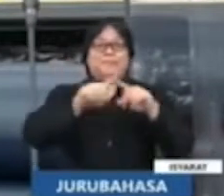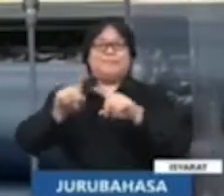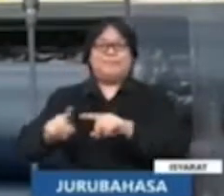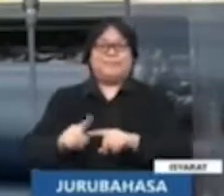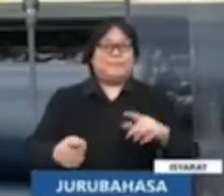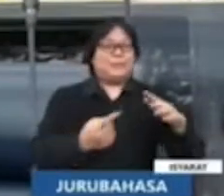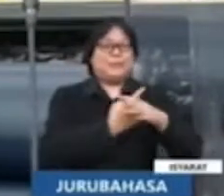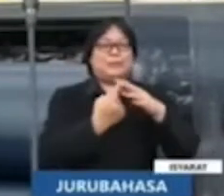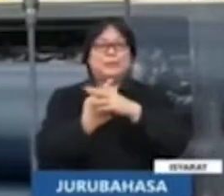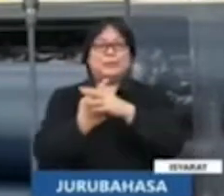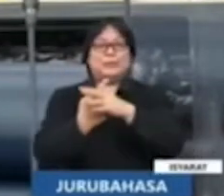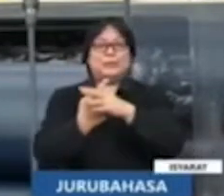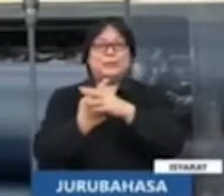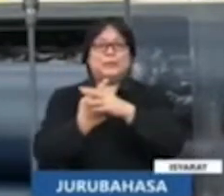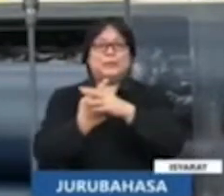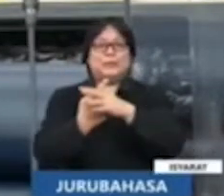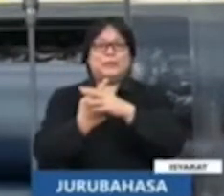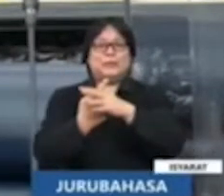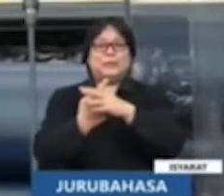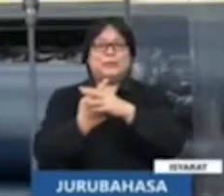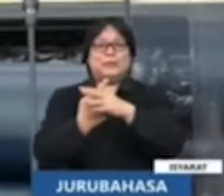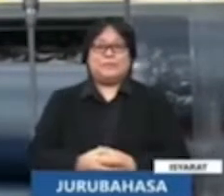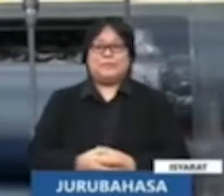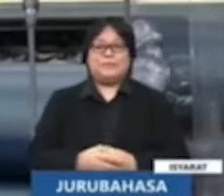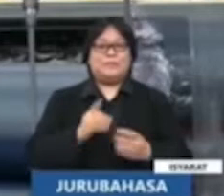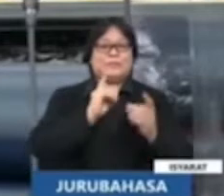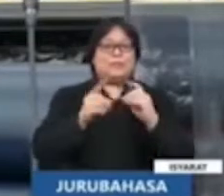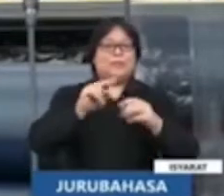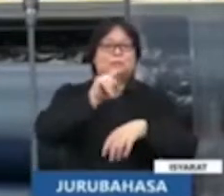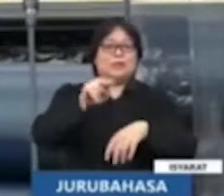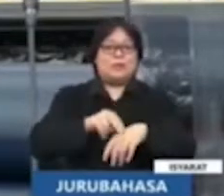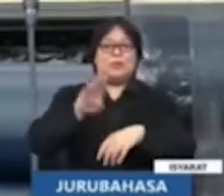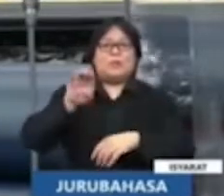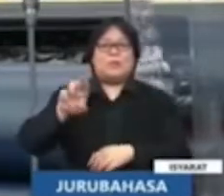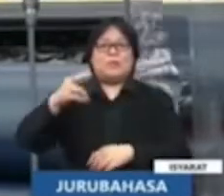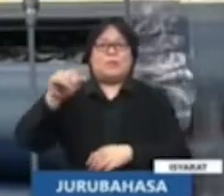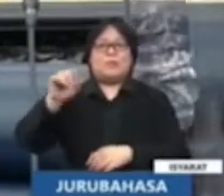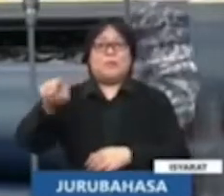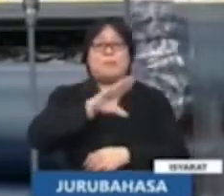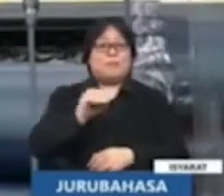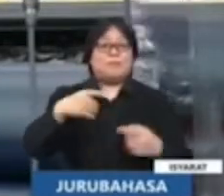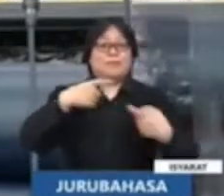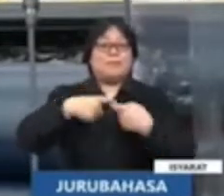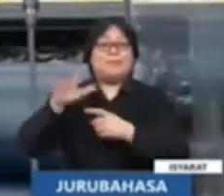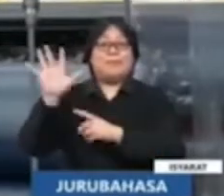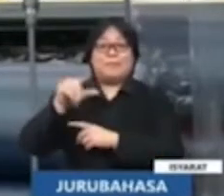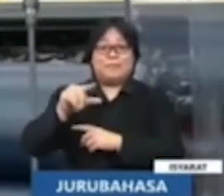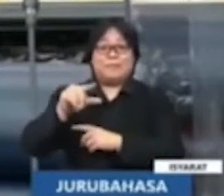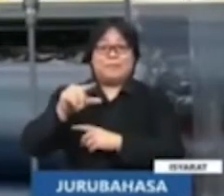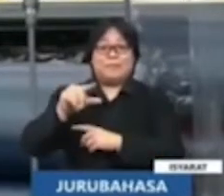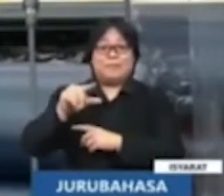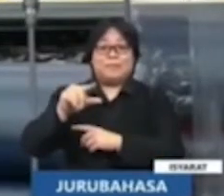isu telah dibangkitkan mengenai DNB ataupun Digital National Berhad dan rangkaian 5G. Pihak